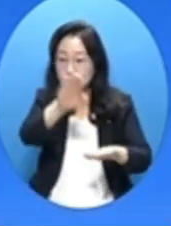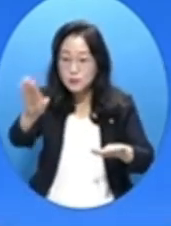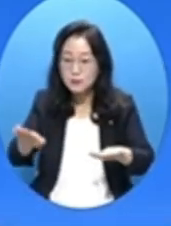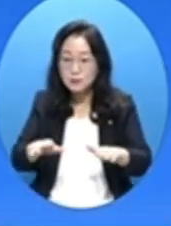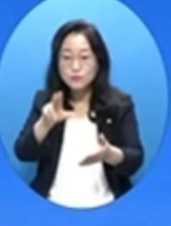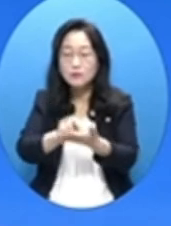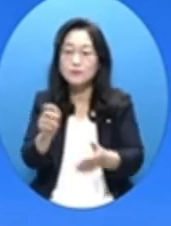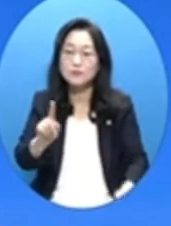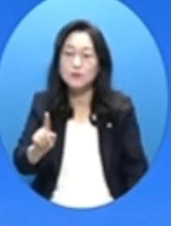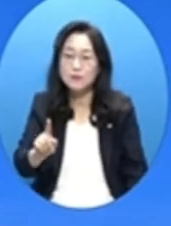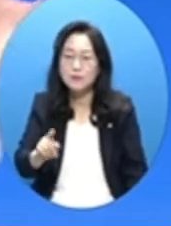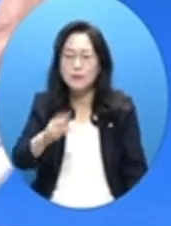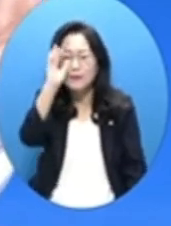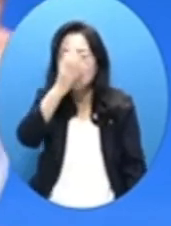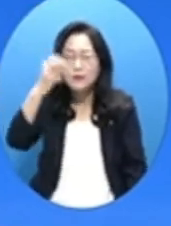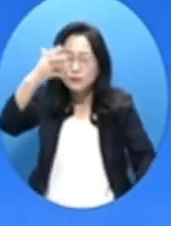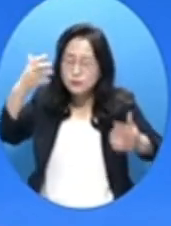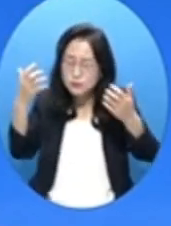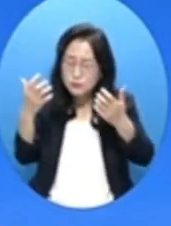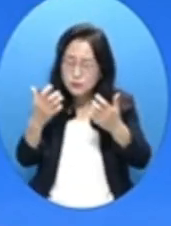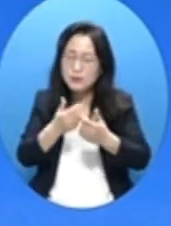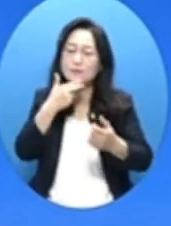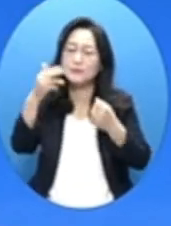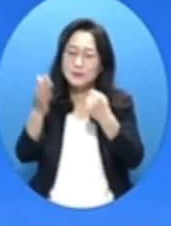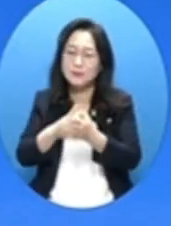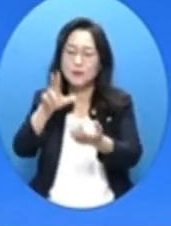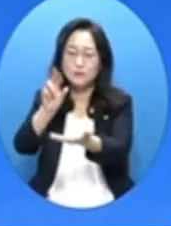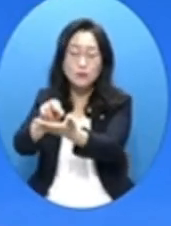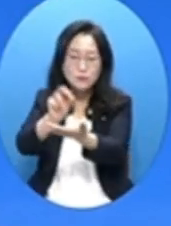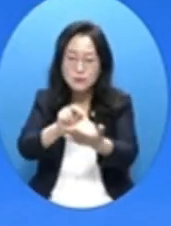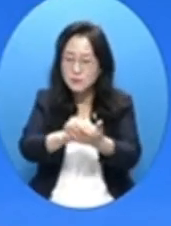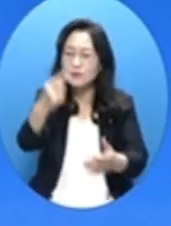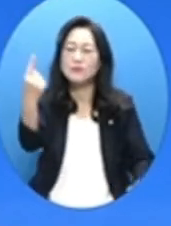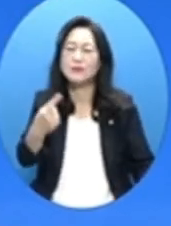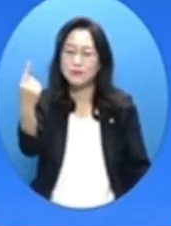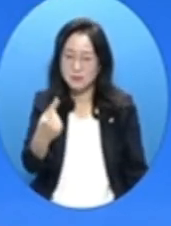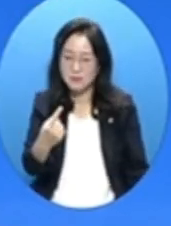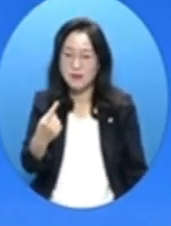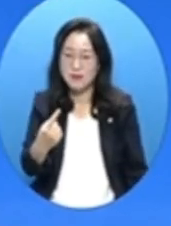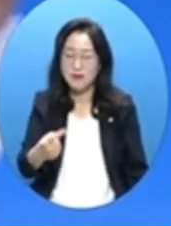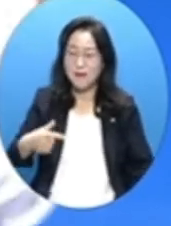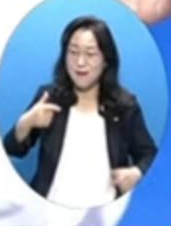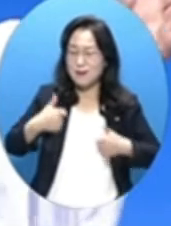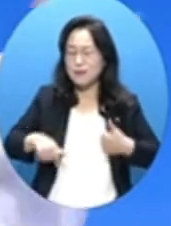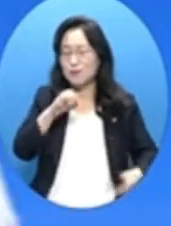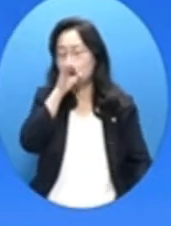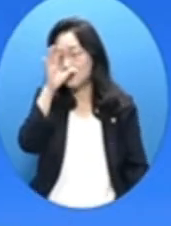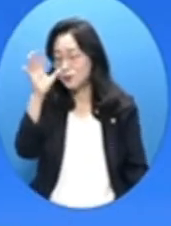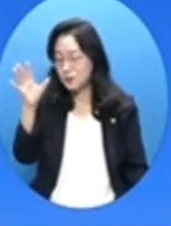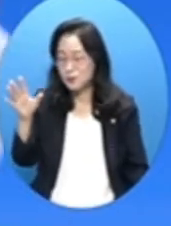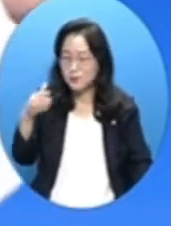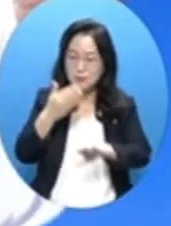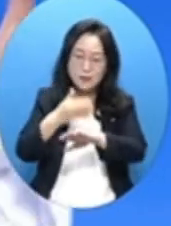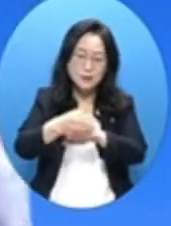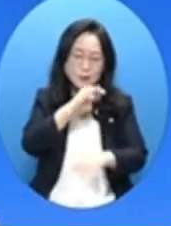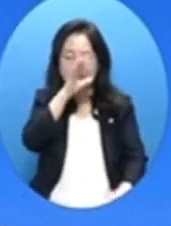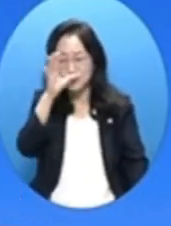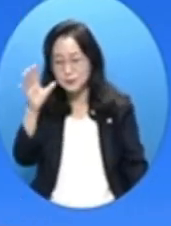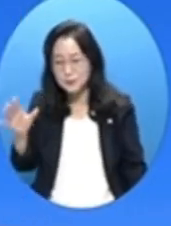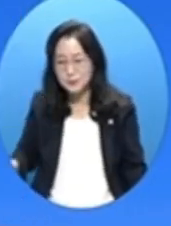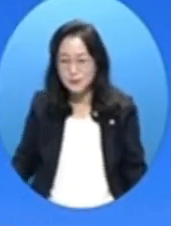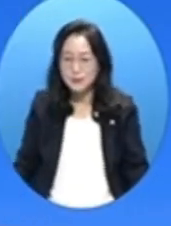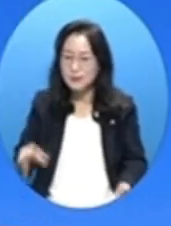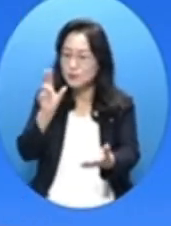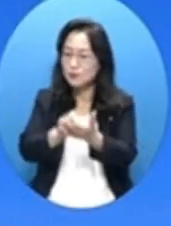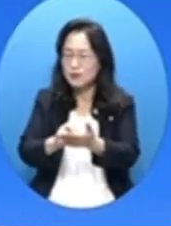무엇입니까? 성령 충만하지 않기 때문에 모든 문제가 우리에게 다가오고 있는 것입니다. 기쁨이 사라졌습니다. 감사가 사라졌습니다.